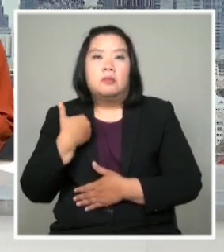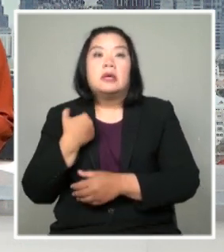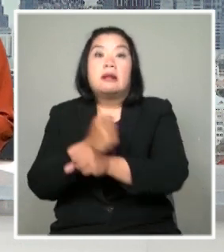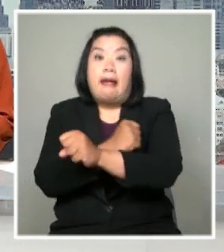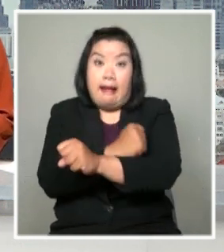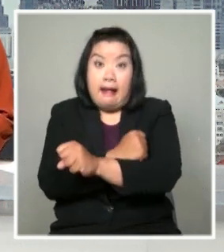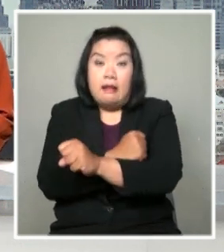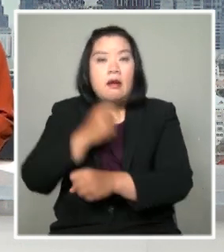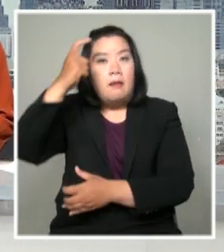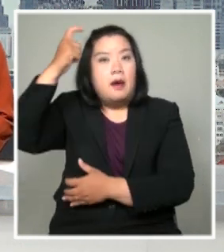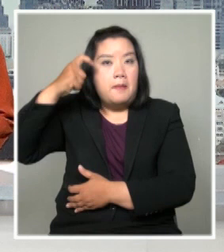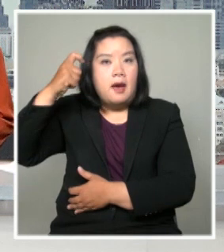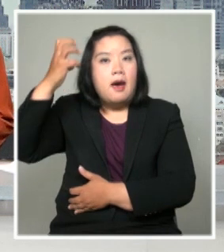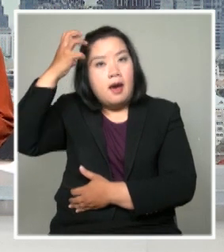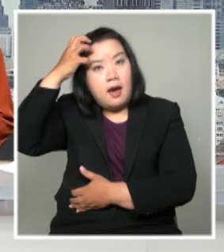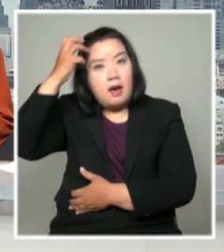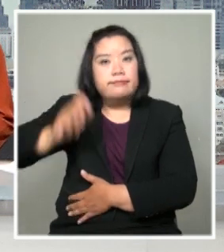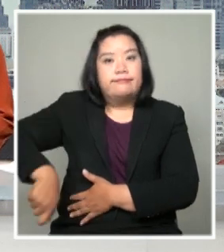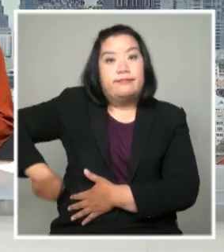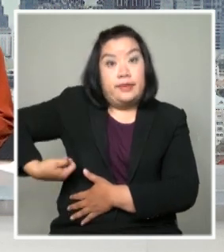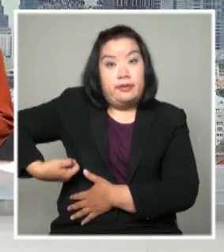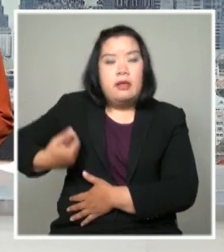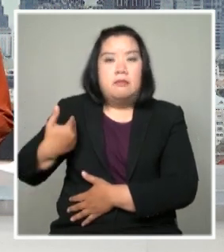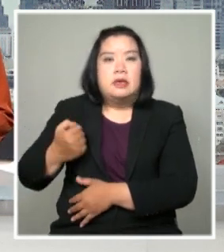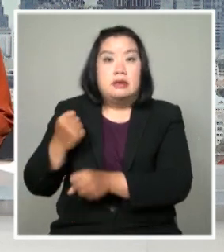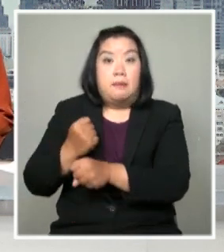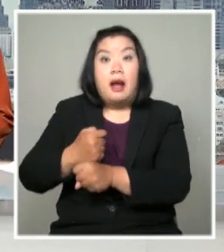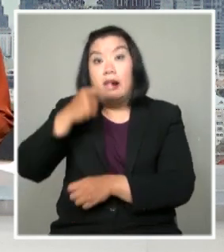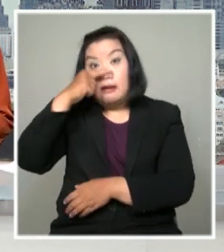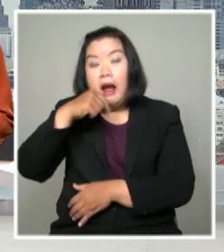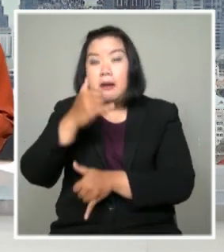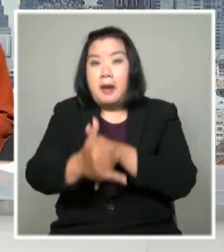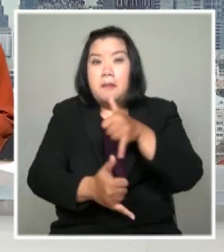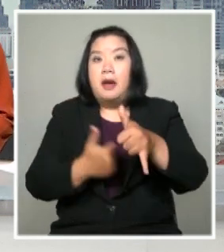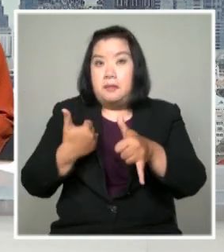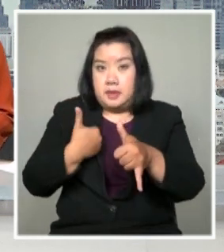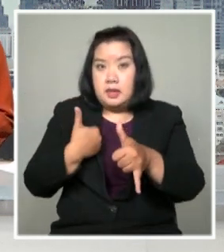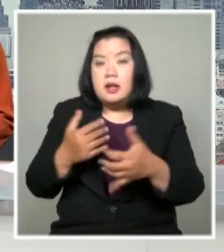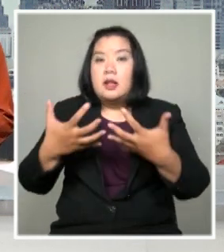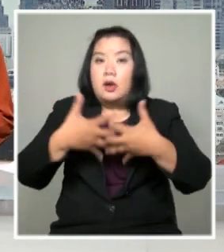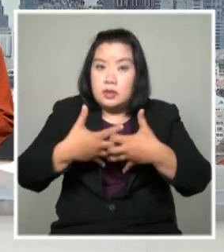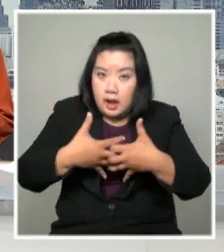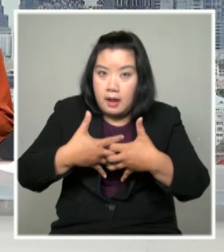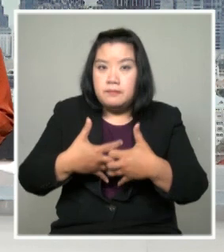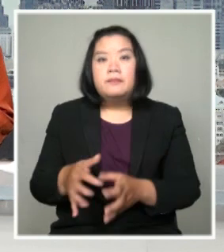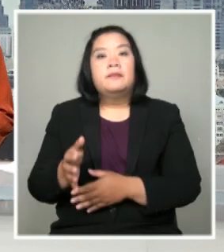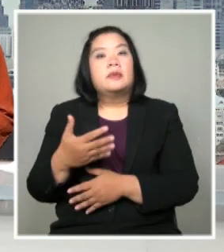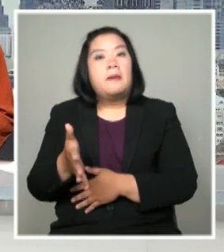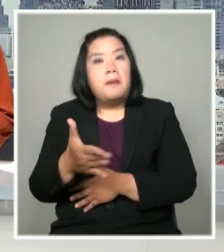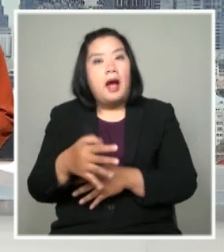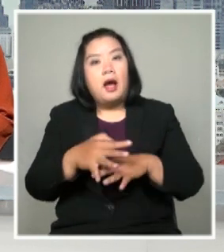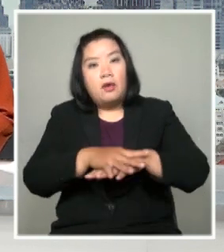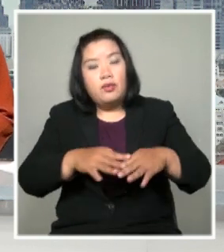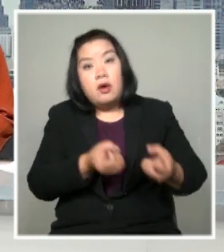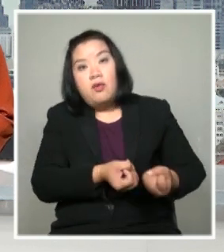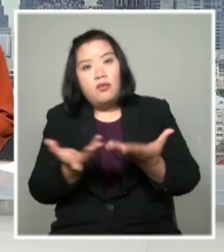นจำนวนมากค่ะที่เขาเข้ามาทำงานในบ้านเราทั้งในภาคอุตสาหกรรมนะคะรวมไปถึงภาคการประมงด้วยตลาดมหาชัยในวันหยุดยาวแบบ